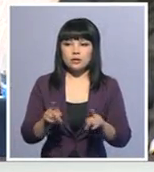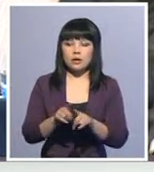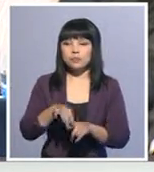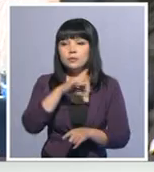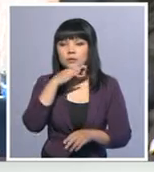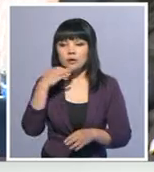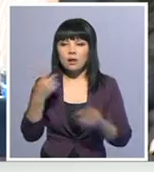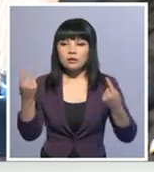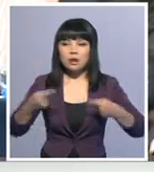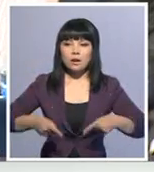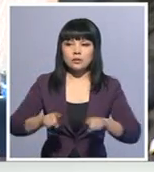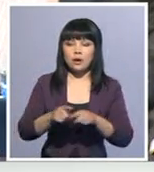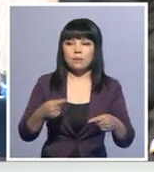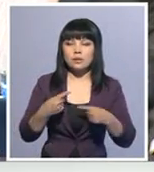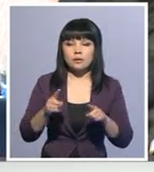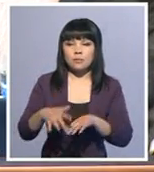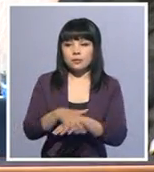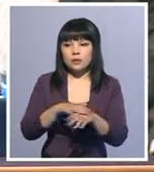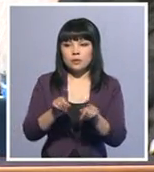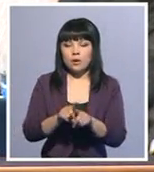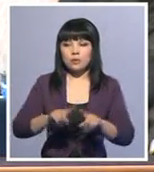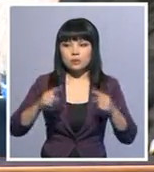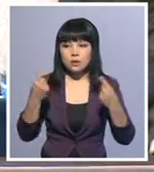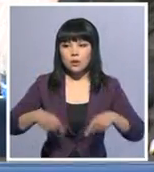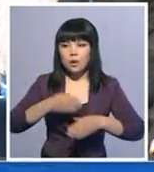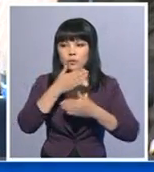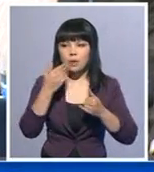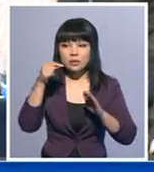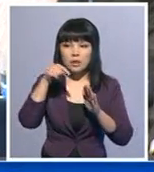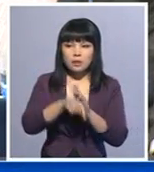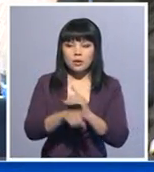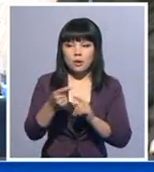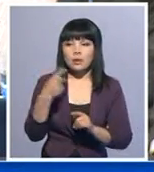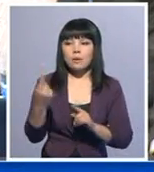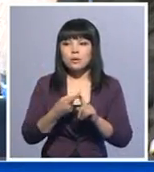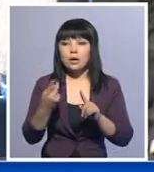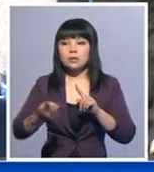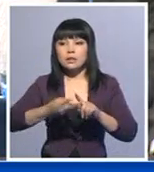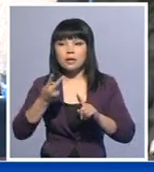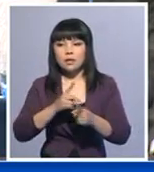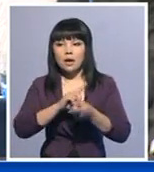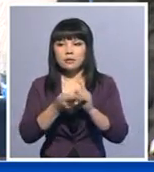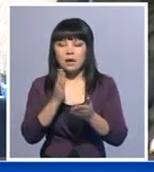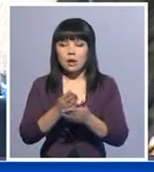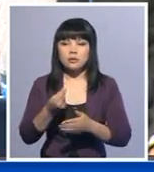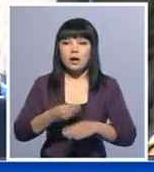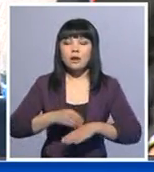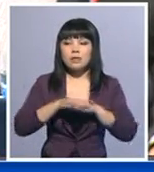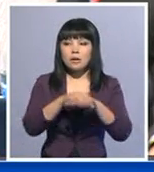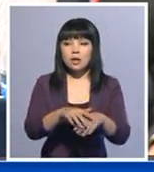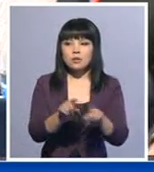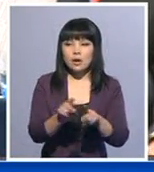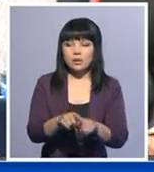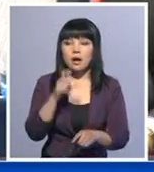бұрын тап болған дағдарыс ешқайда ұшып кеткен жоқ, қайта тереңдеп барады. Бір саладан екінші салаға өтіп жатыр. Қаржылық, экономикалық, саяси, әлеуметтік,